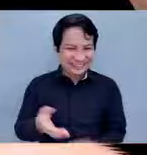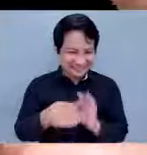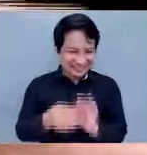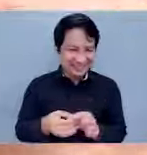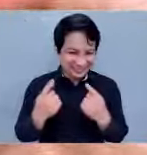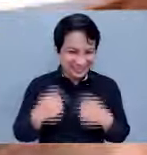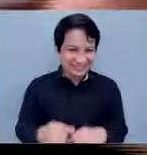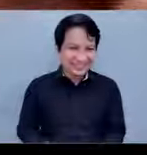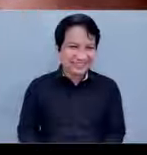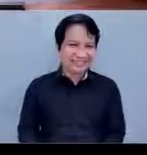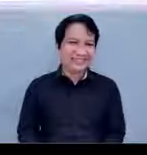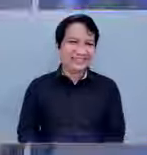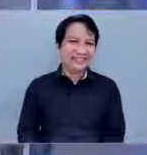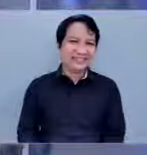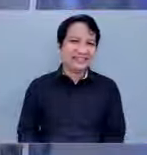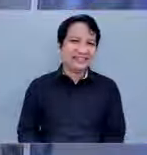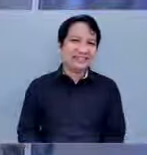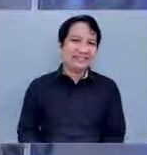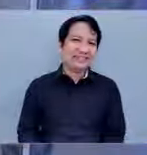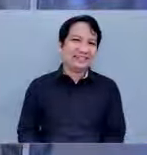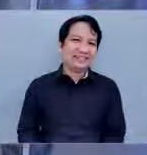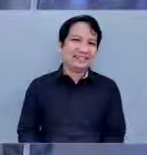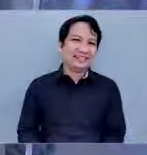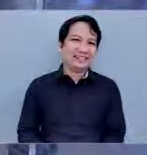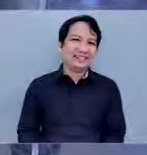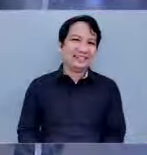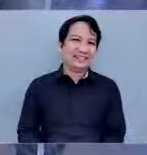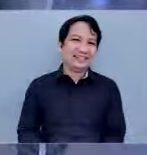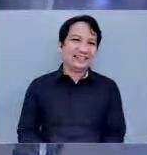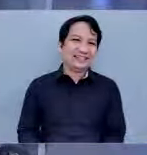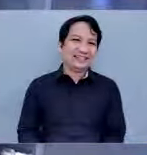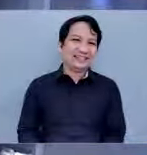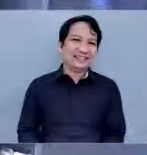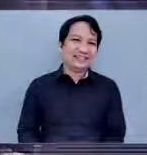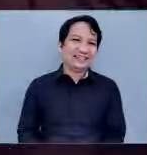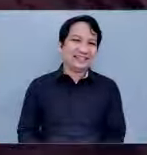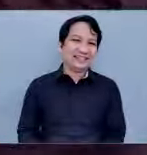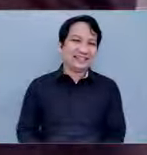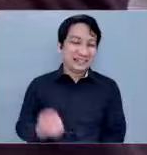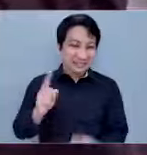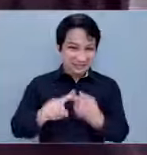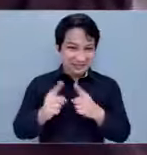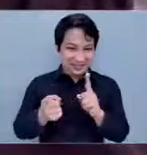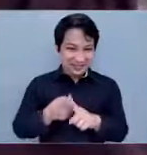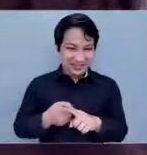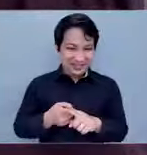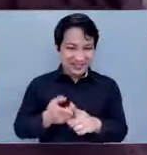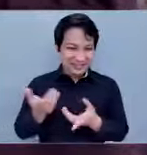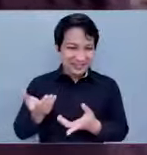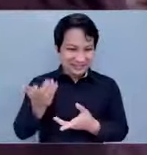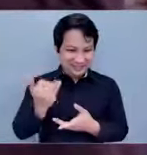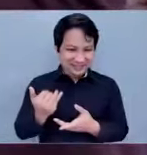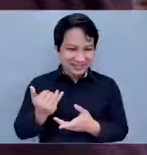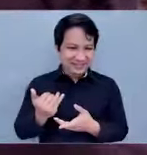double-double? Ito po yung double-double, sir. Ito yung double-double. Meron talaga sa ano, barkada yung ano, talagang pasmado